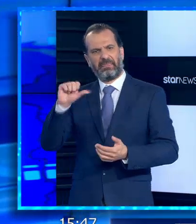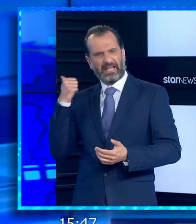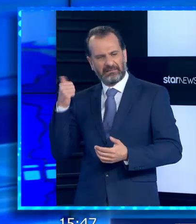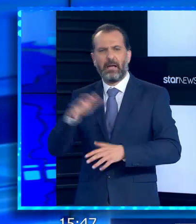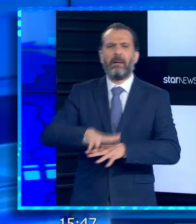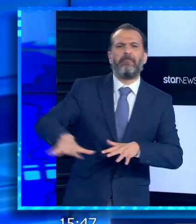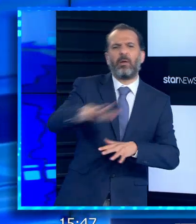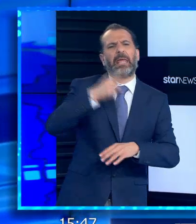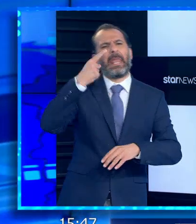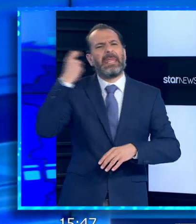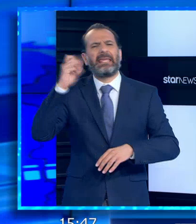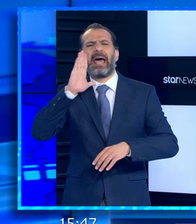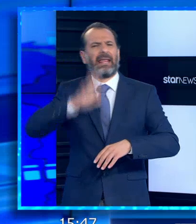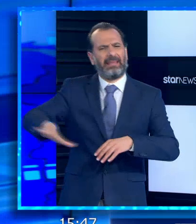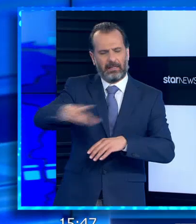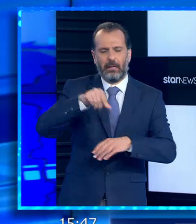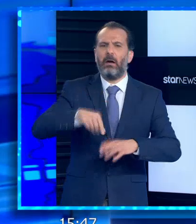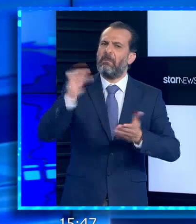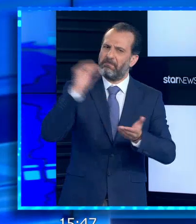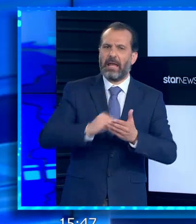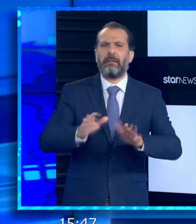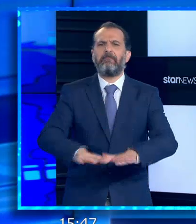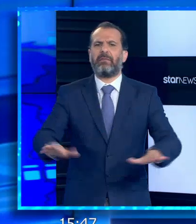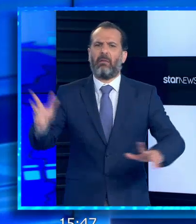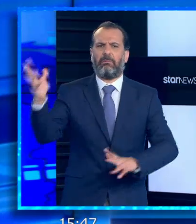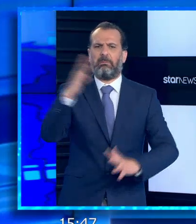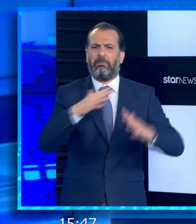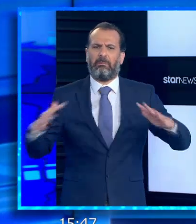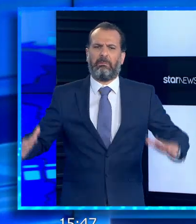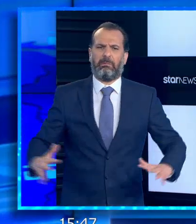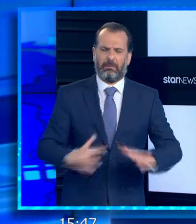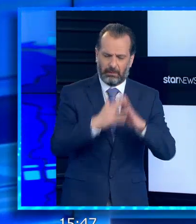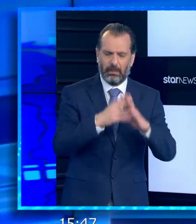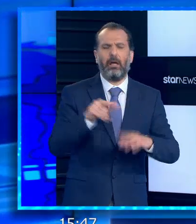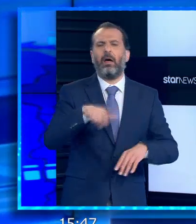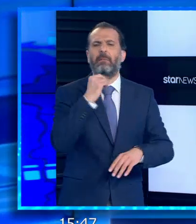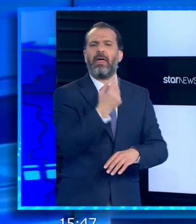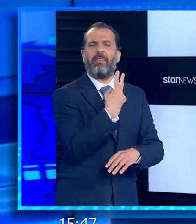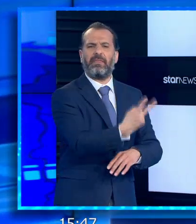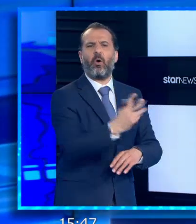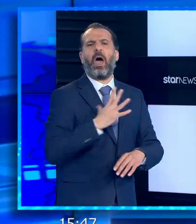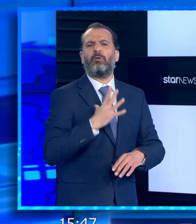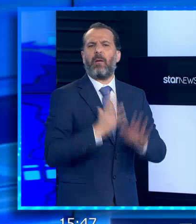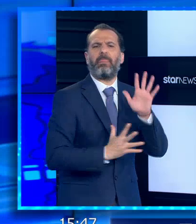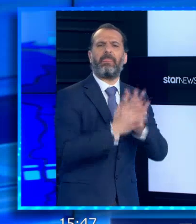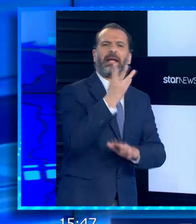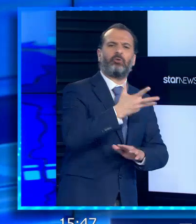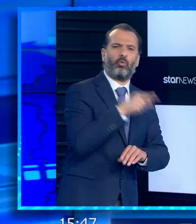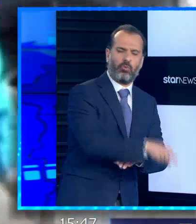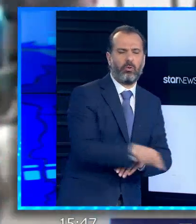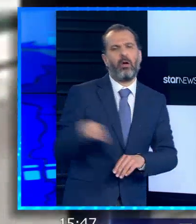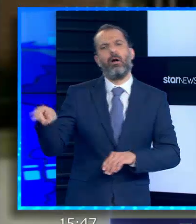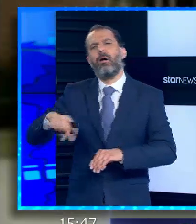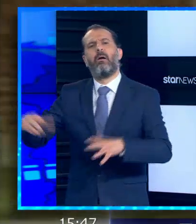άγουρη συμμορία με δράστες και θύματα ανήλικους χθες το βράδυ στην Νίκαια. Η ληστεία με την απειλή μαχαιριού έγινε σε βάρος